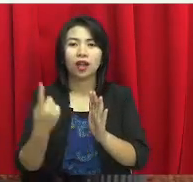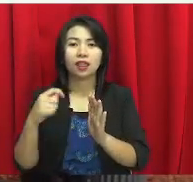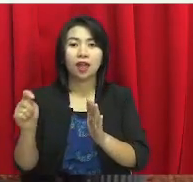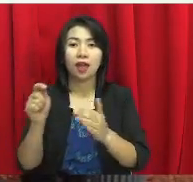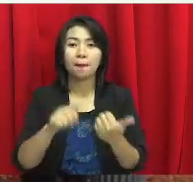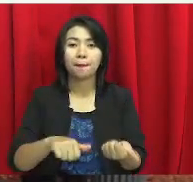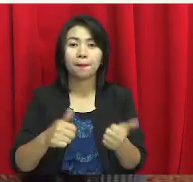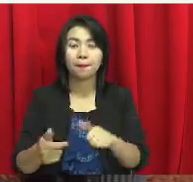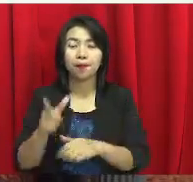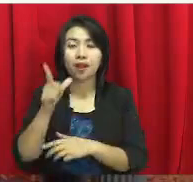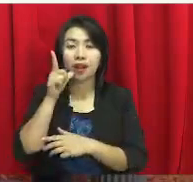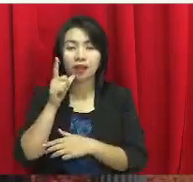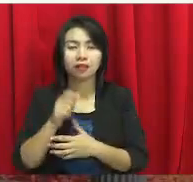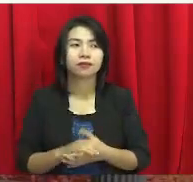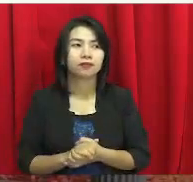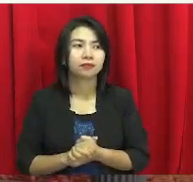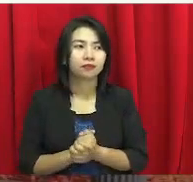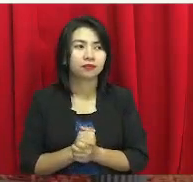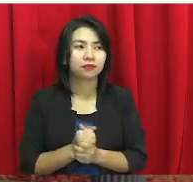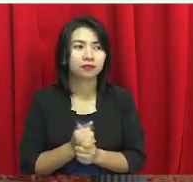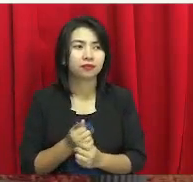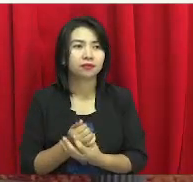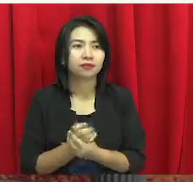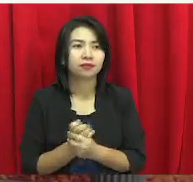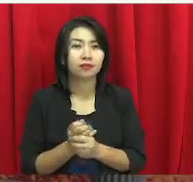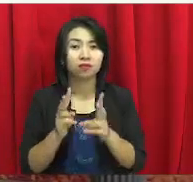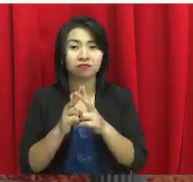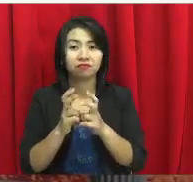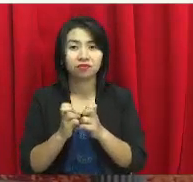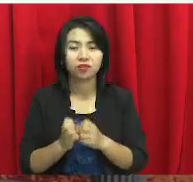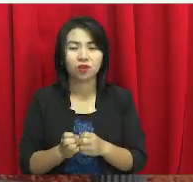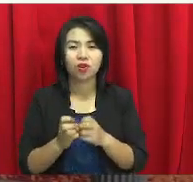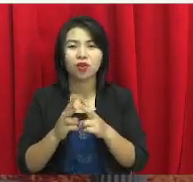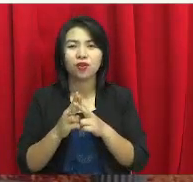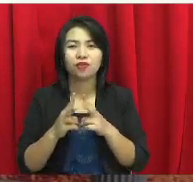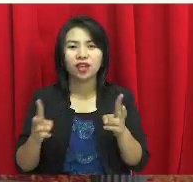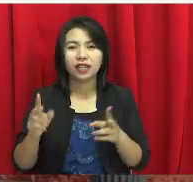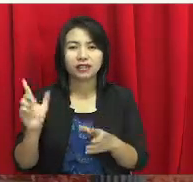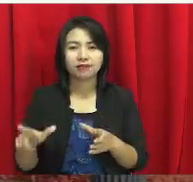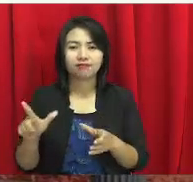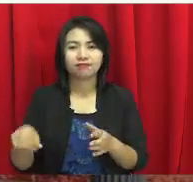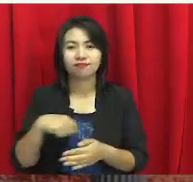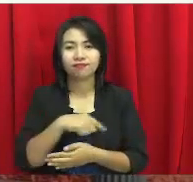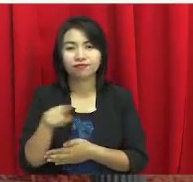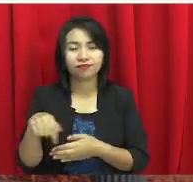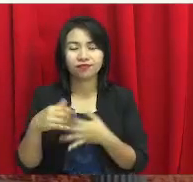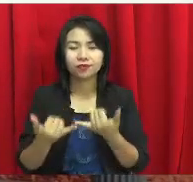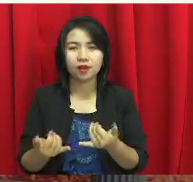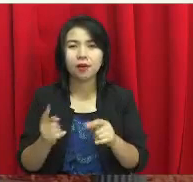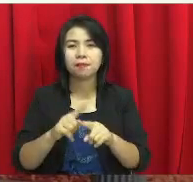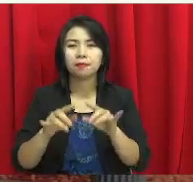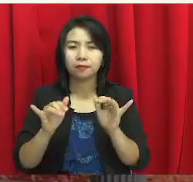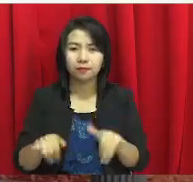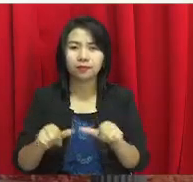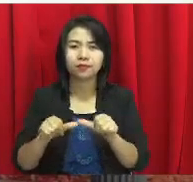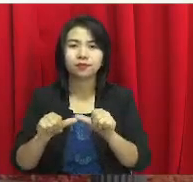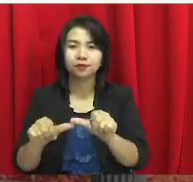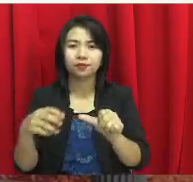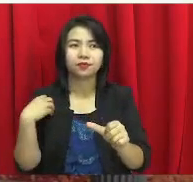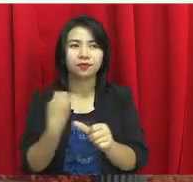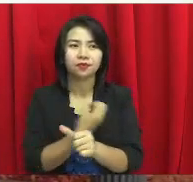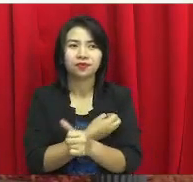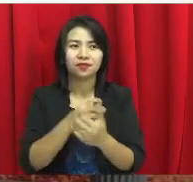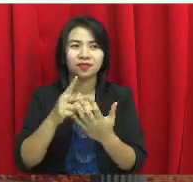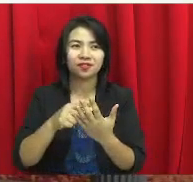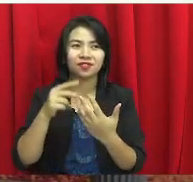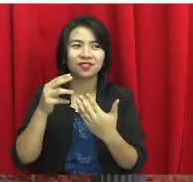kayo bakit tayo natagalan, pero hindi naman tayo nawalan. Yan po ay sa kadahilanan na meron tayo nagkaroon ng konti problema sa ating mga kagamitan. Sige,